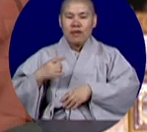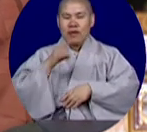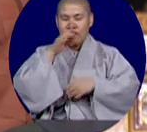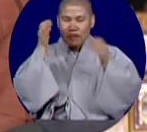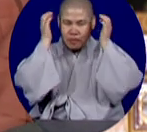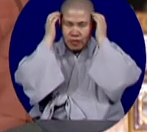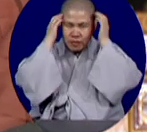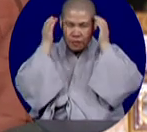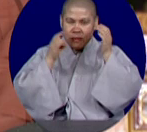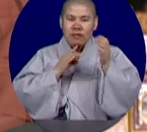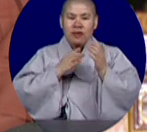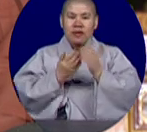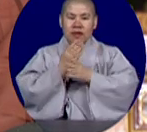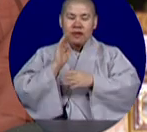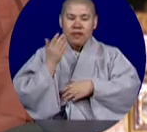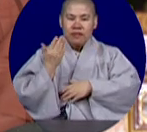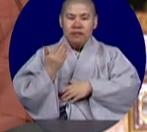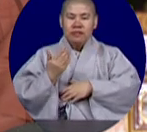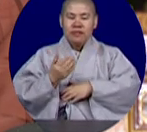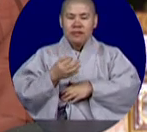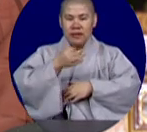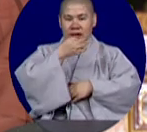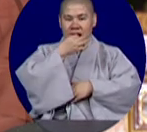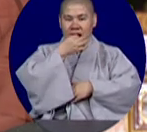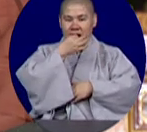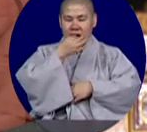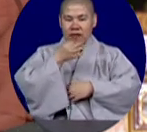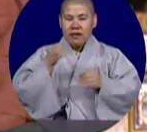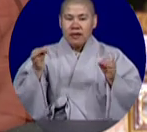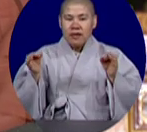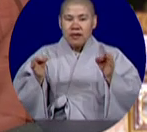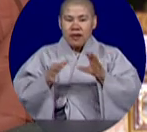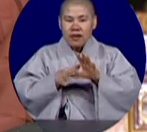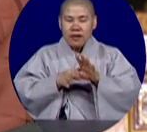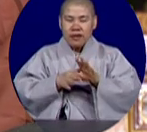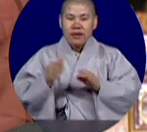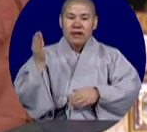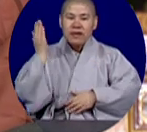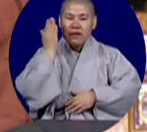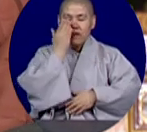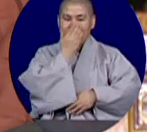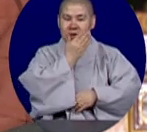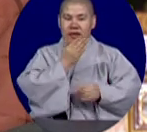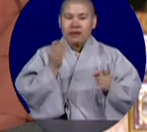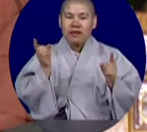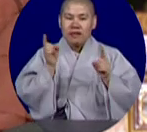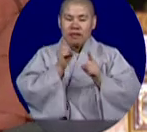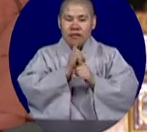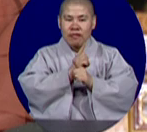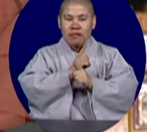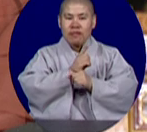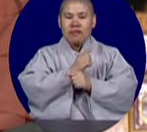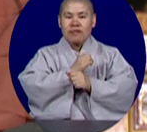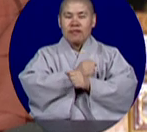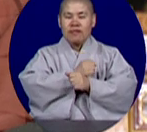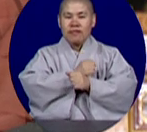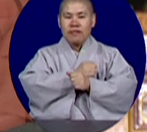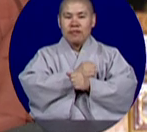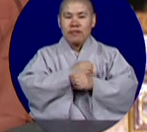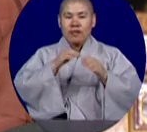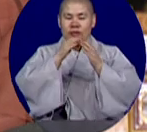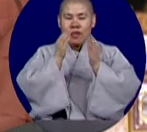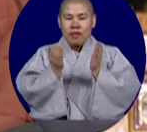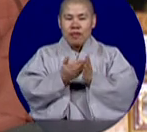부처님은 그 방법을 안 쓰고 탐욕을 소멸시키고 깨끗하게 정화시켜서